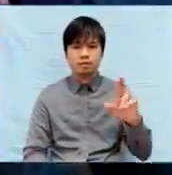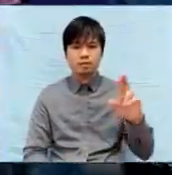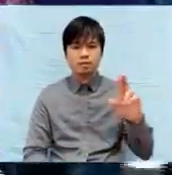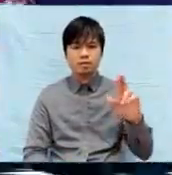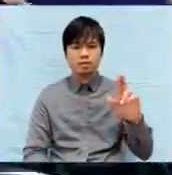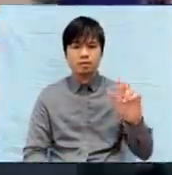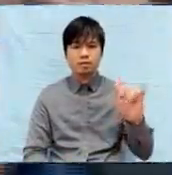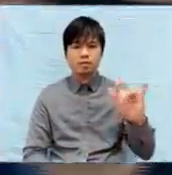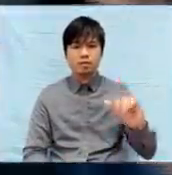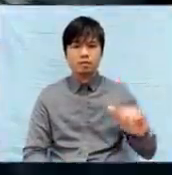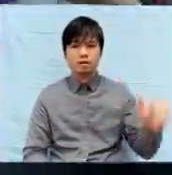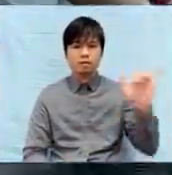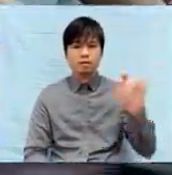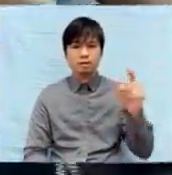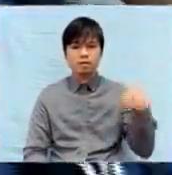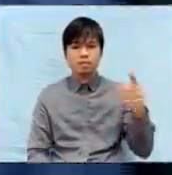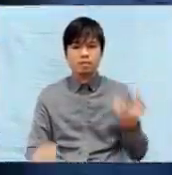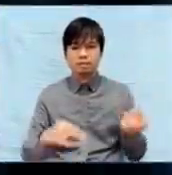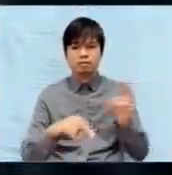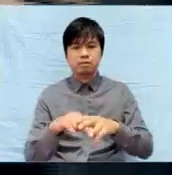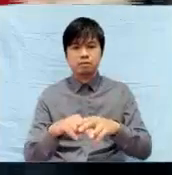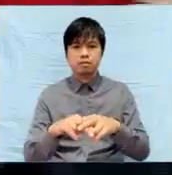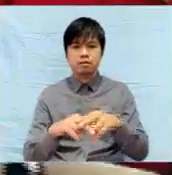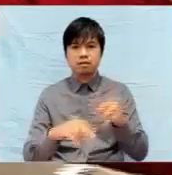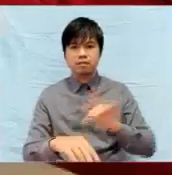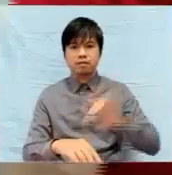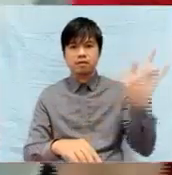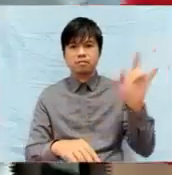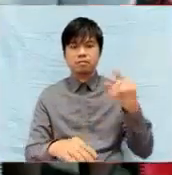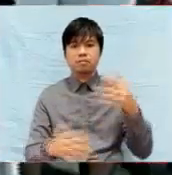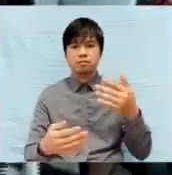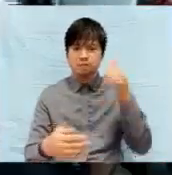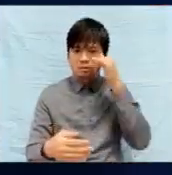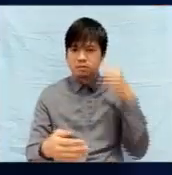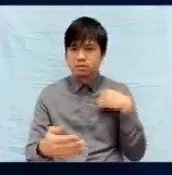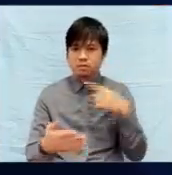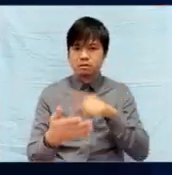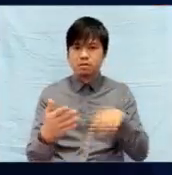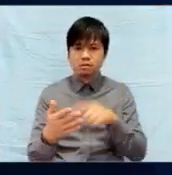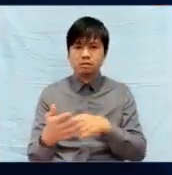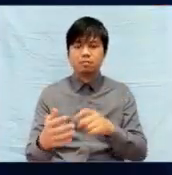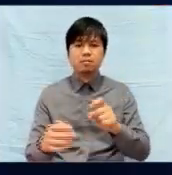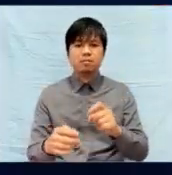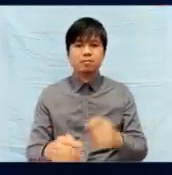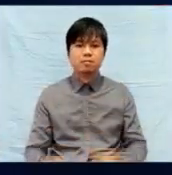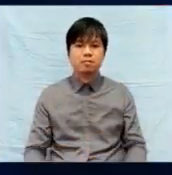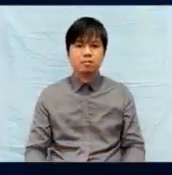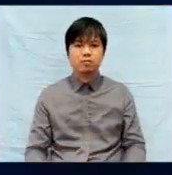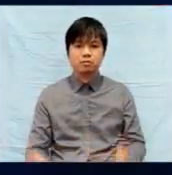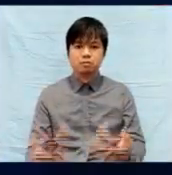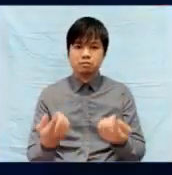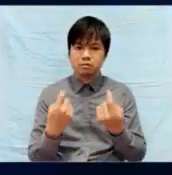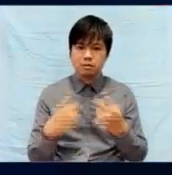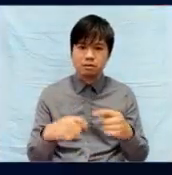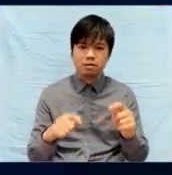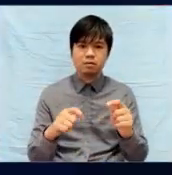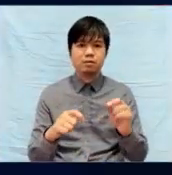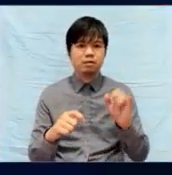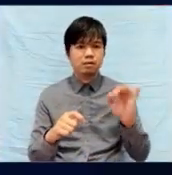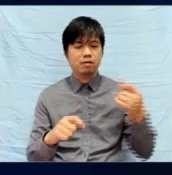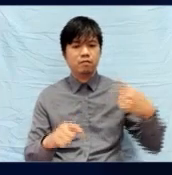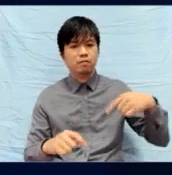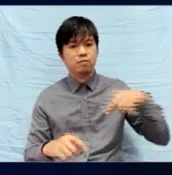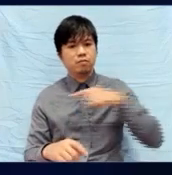makanselahan ng 44 flights kahapon. We're just trying to squeeze in if we'll be allowed by TAAP some additional